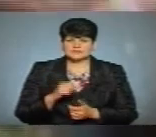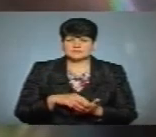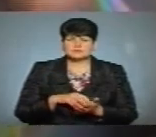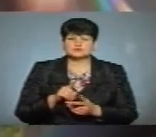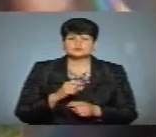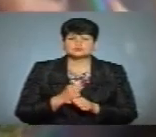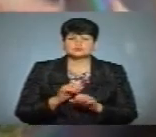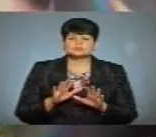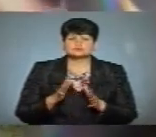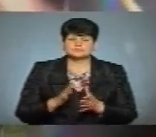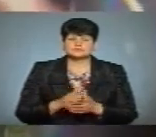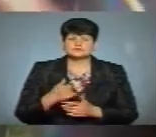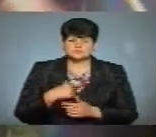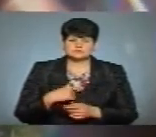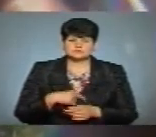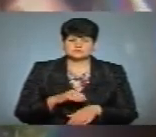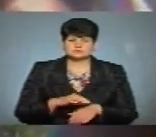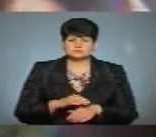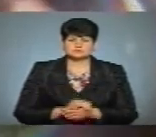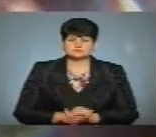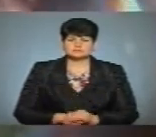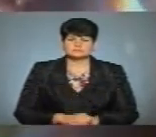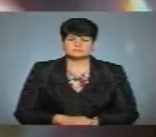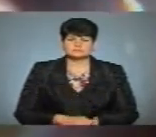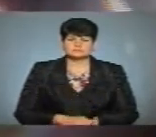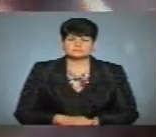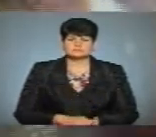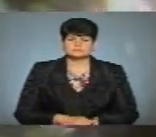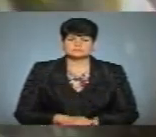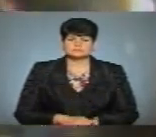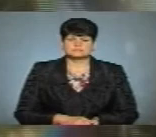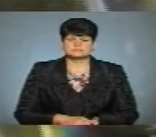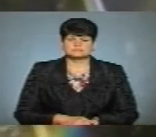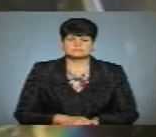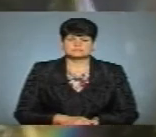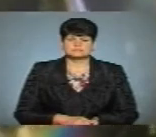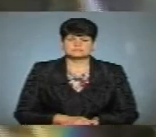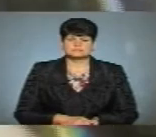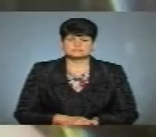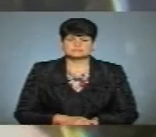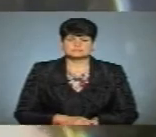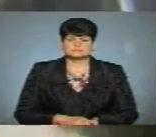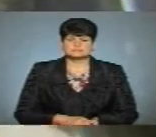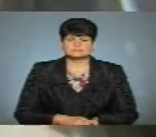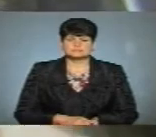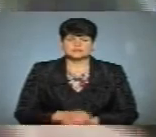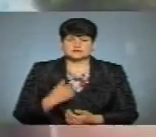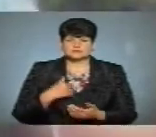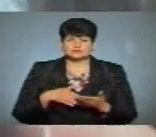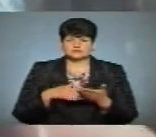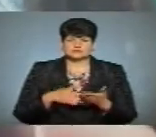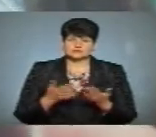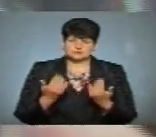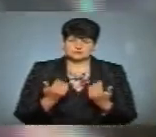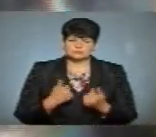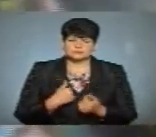зробила? Ти собі боляче зробила? Дивись, покажи, що ти собі зробила, я тобі дам, я тобі допоможу, ходи до